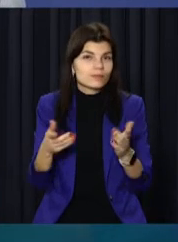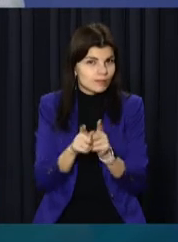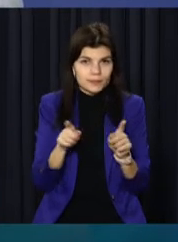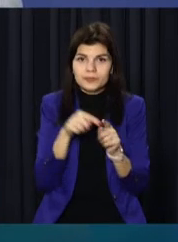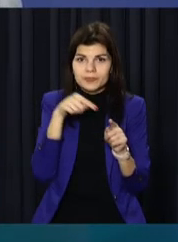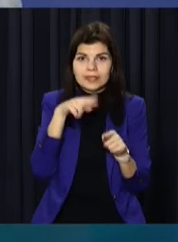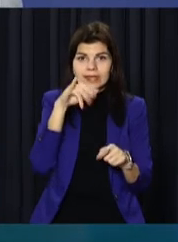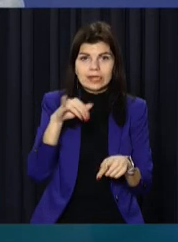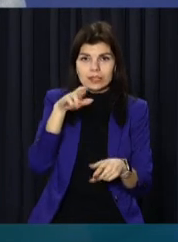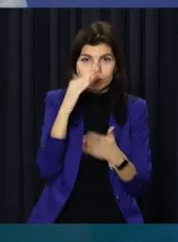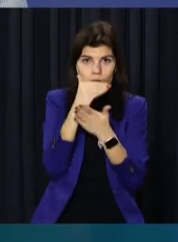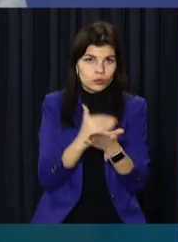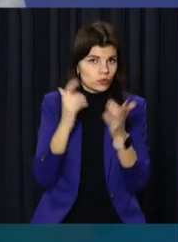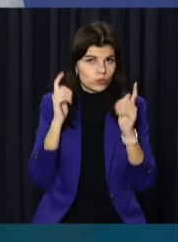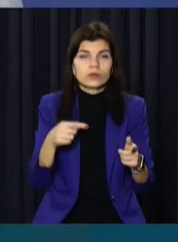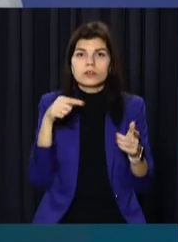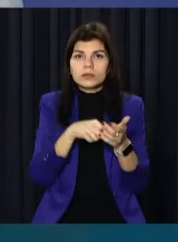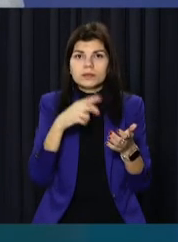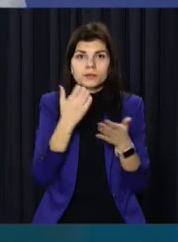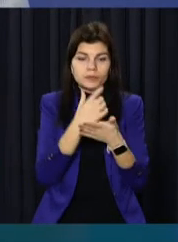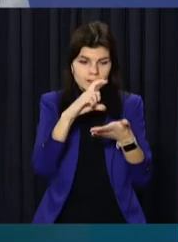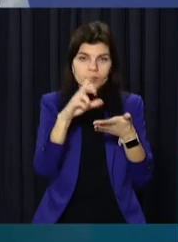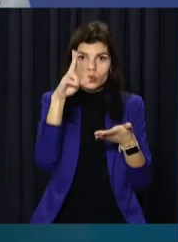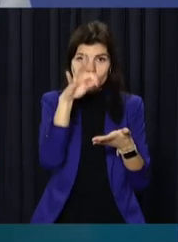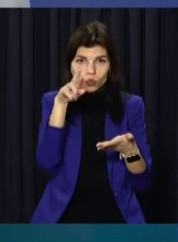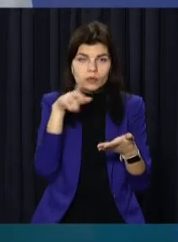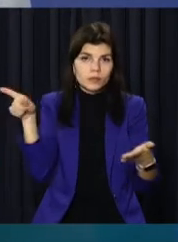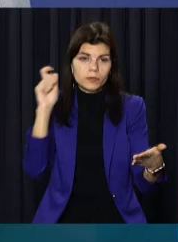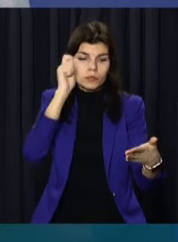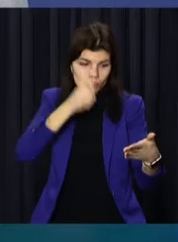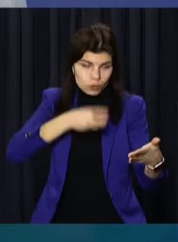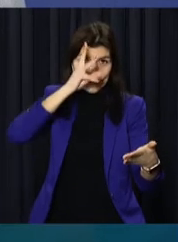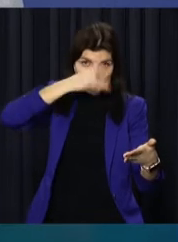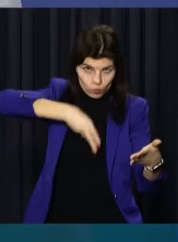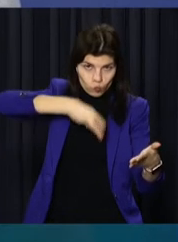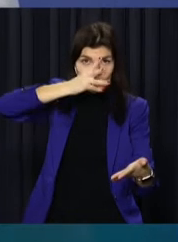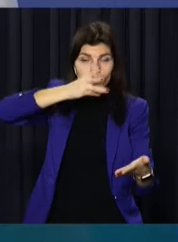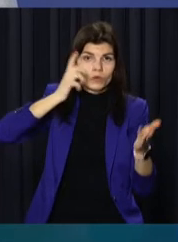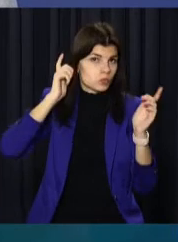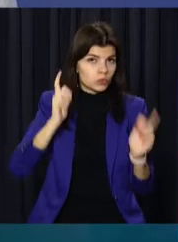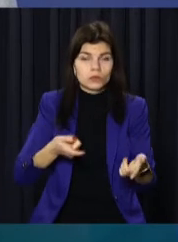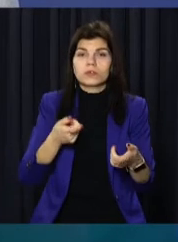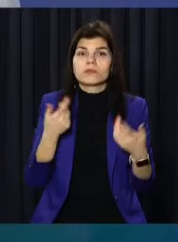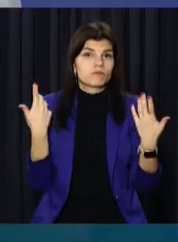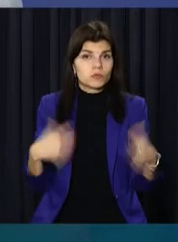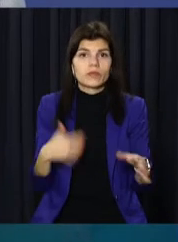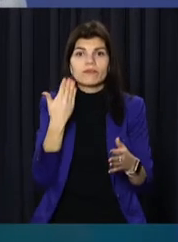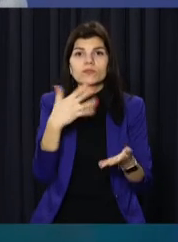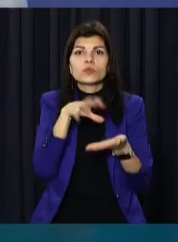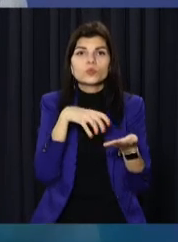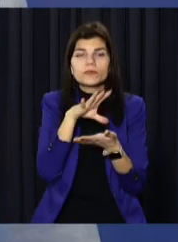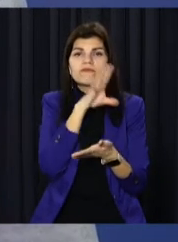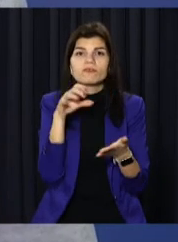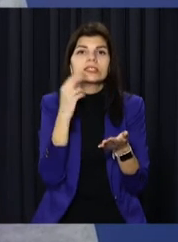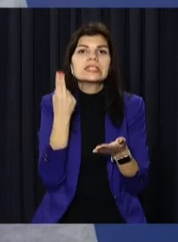відповідною наліпкою, відповідним QR-кодом. Да, ви можете прийти, обрати послугу, відсканувати QR-код за допомогою застосунку «Дія», і ваші копії